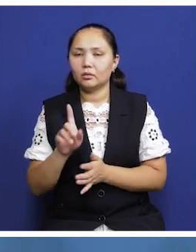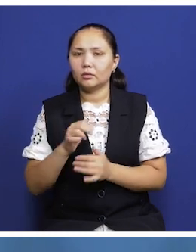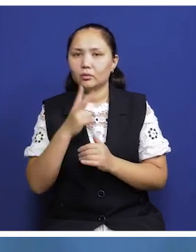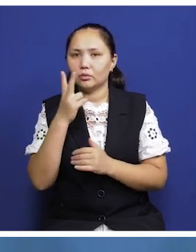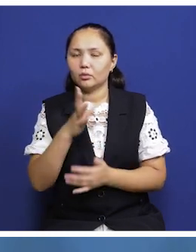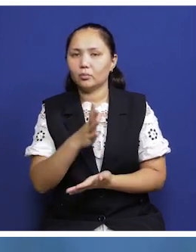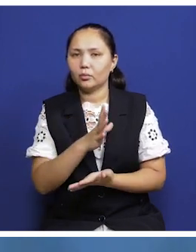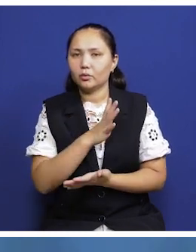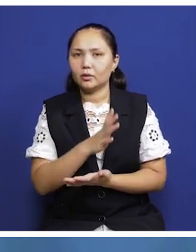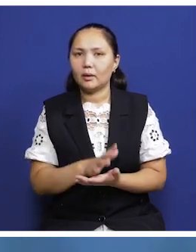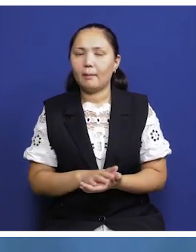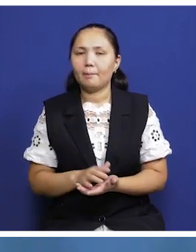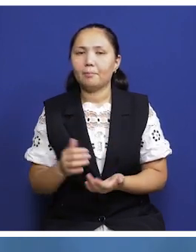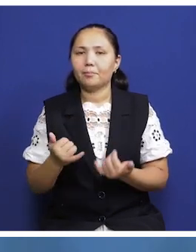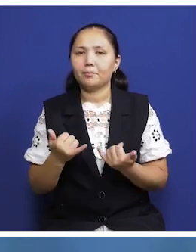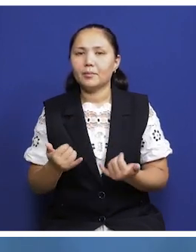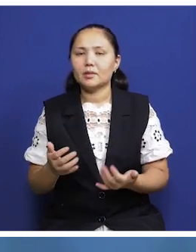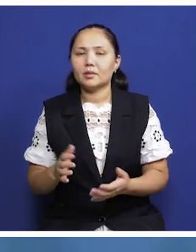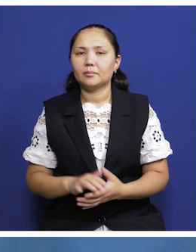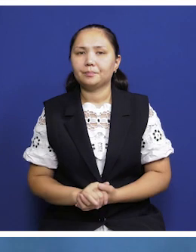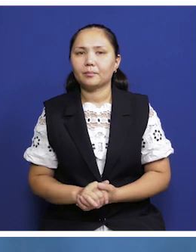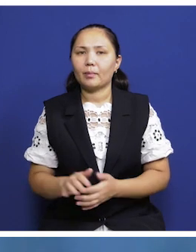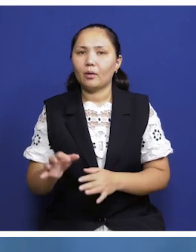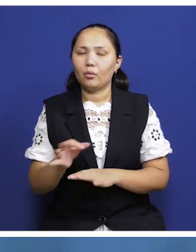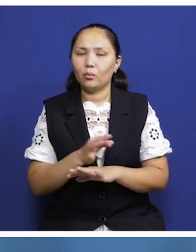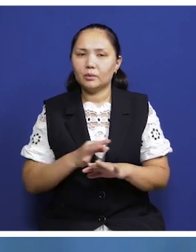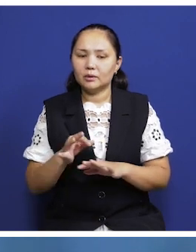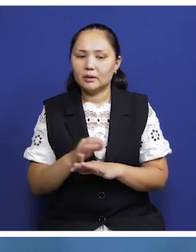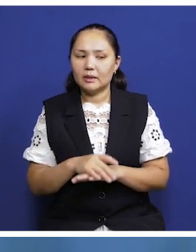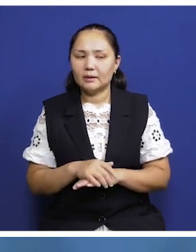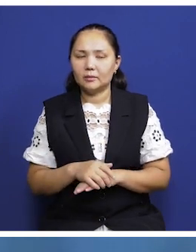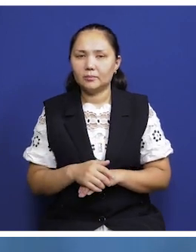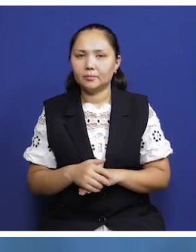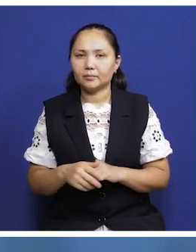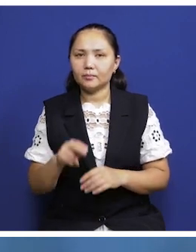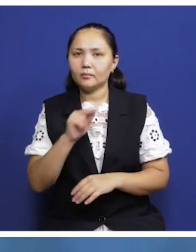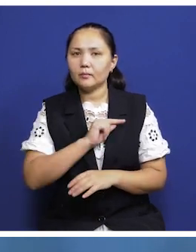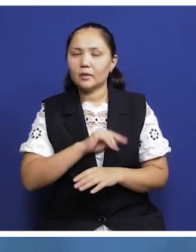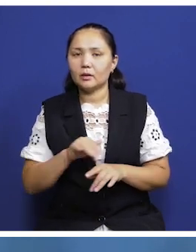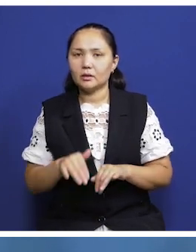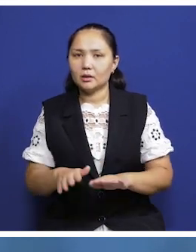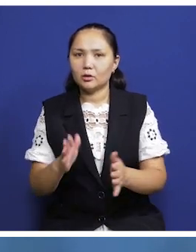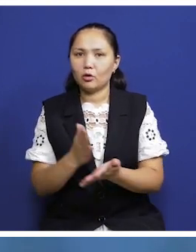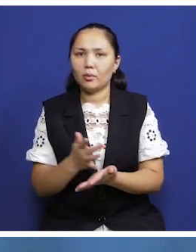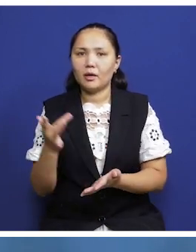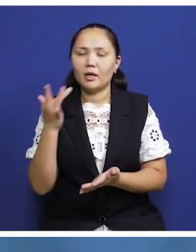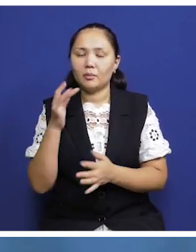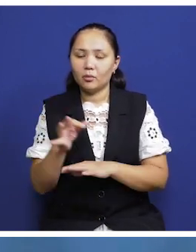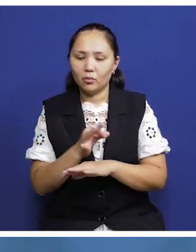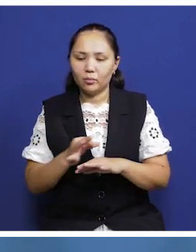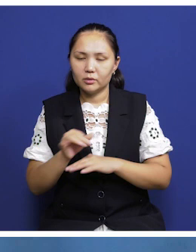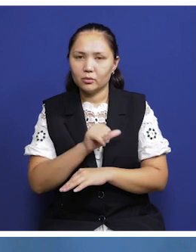құрады. Біз жалпы барлық аудандармен жұмыс жүргізіп отырмыз. Әрбір